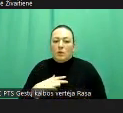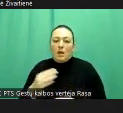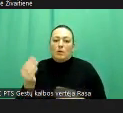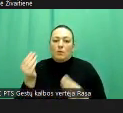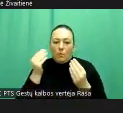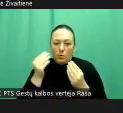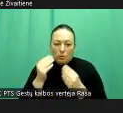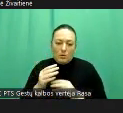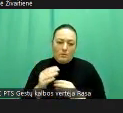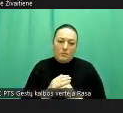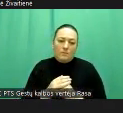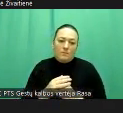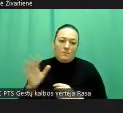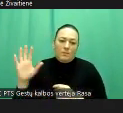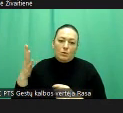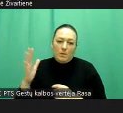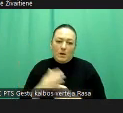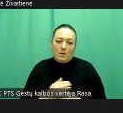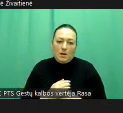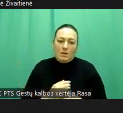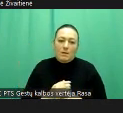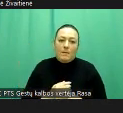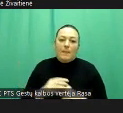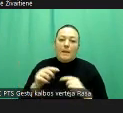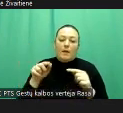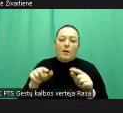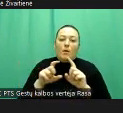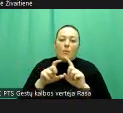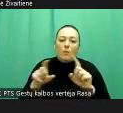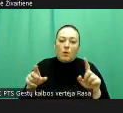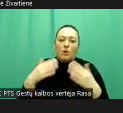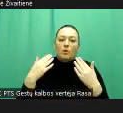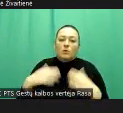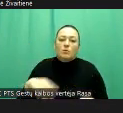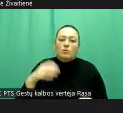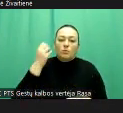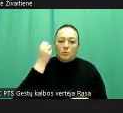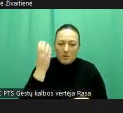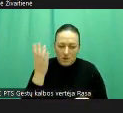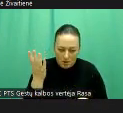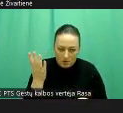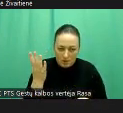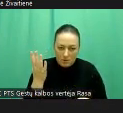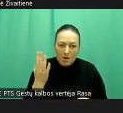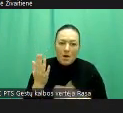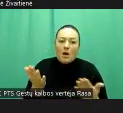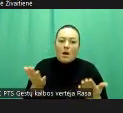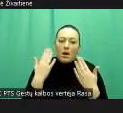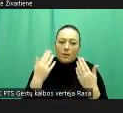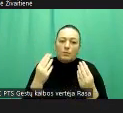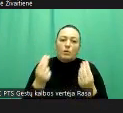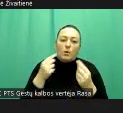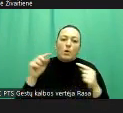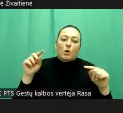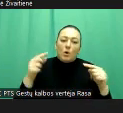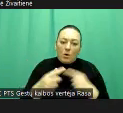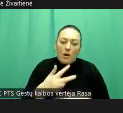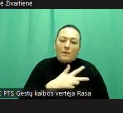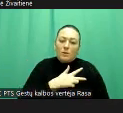pamokoje, sakykime, penktadienį. Tikrai mokyklos jau suprato, kad gamtos mokslai, geografija,